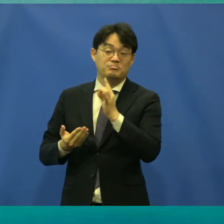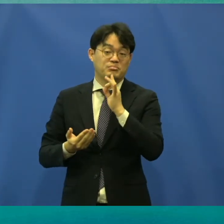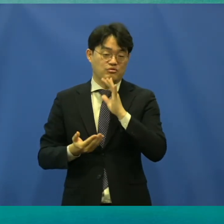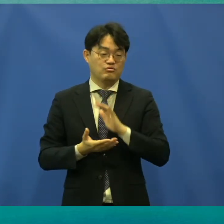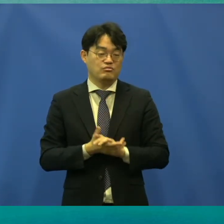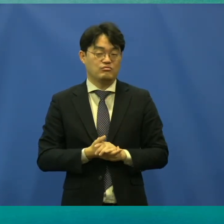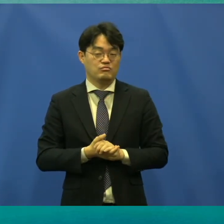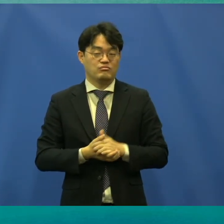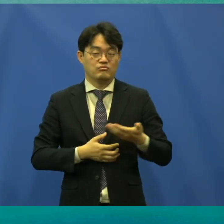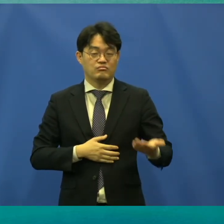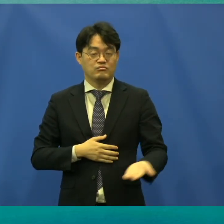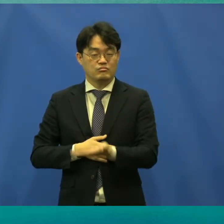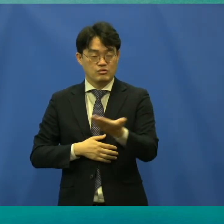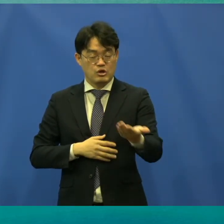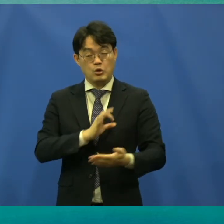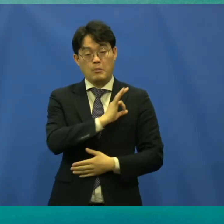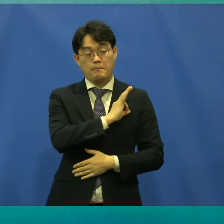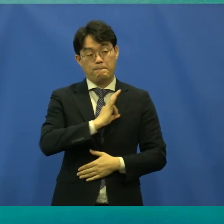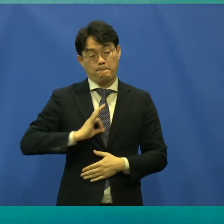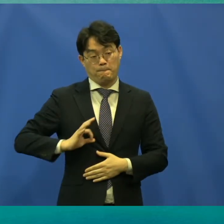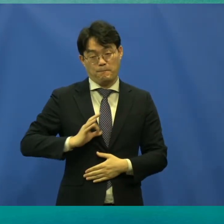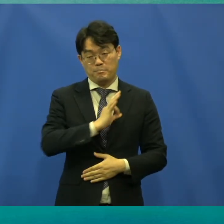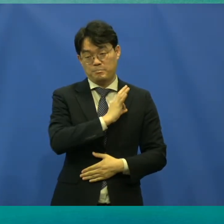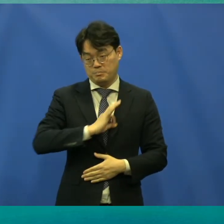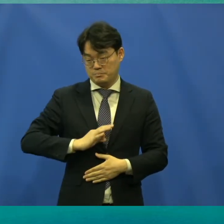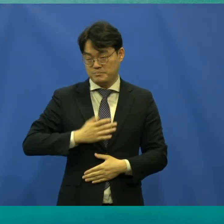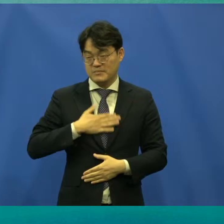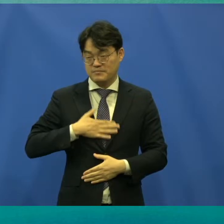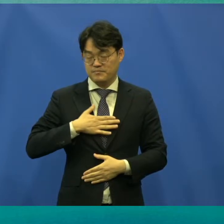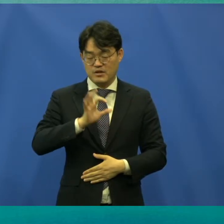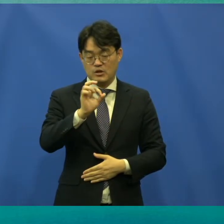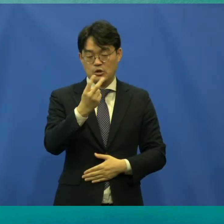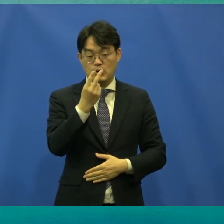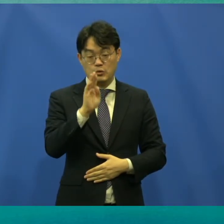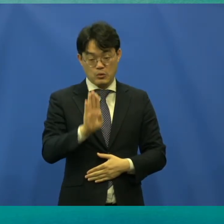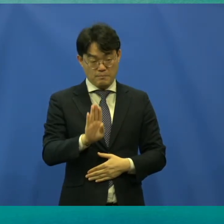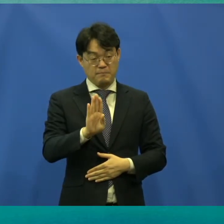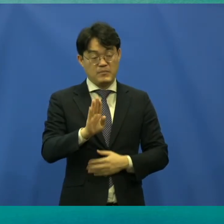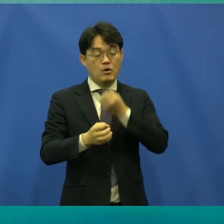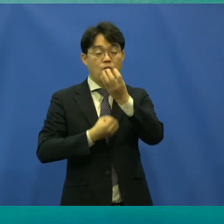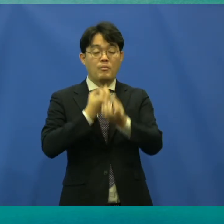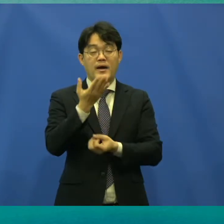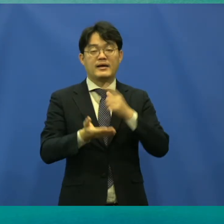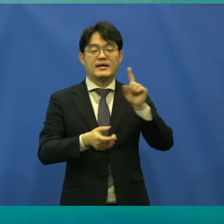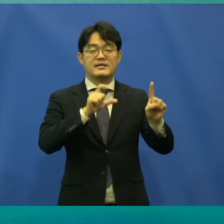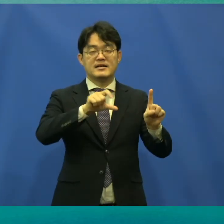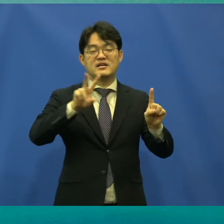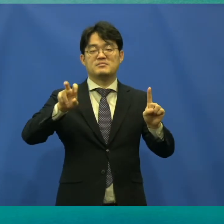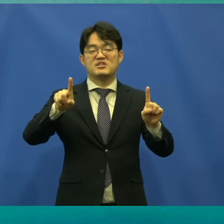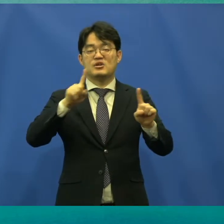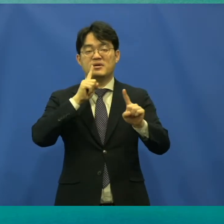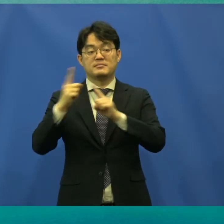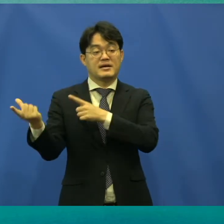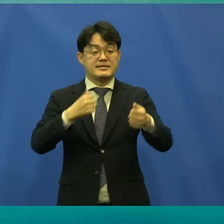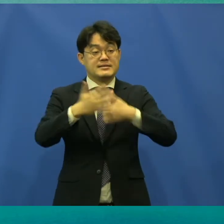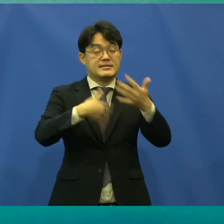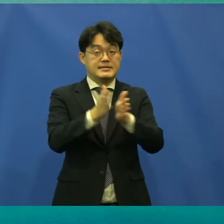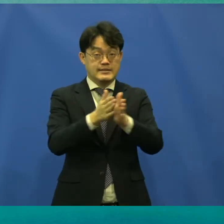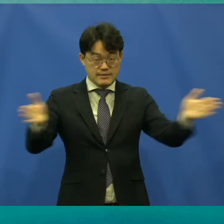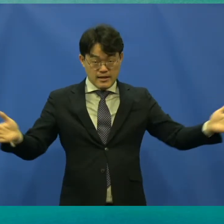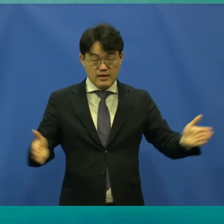욥의 고백을 한번 들어볼까요? 욥은 욥기 1장 21절 우리 함께 한번 읽어볼까요?